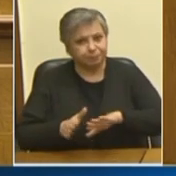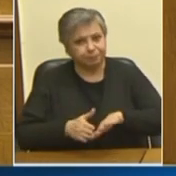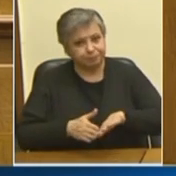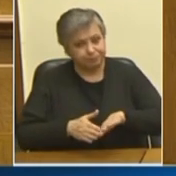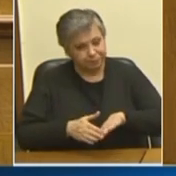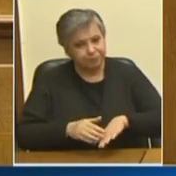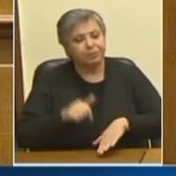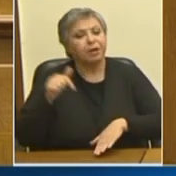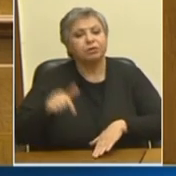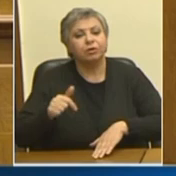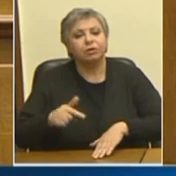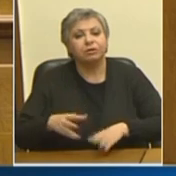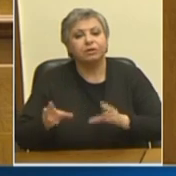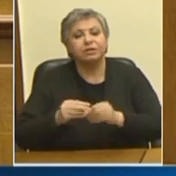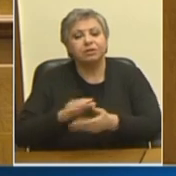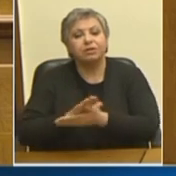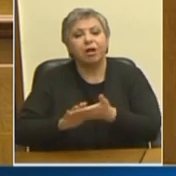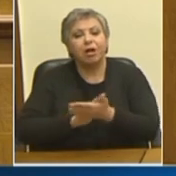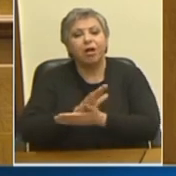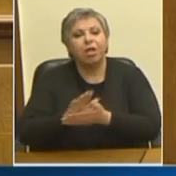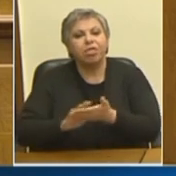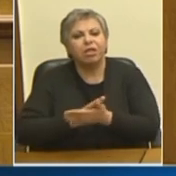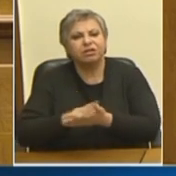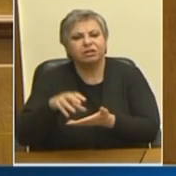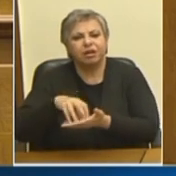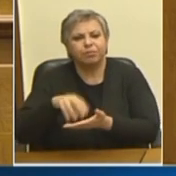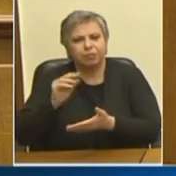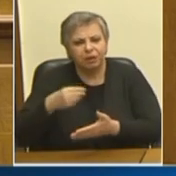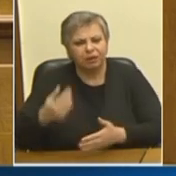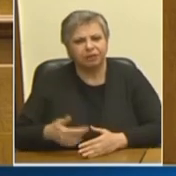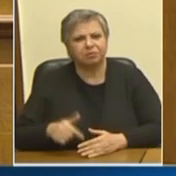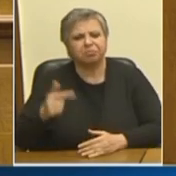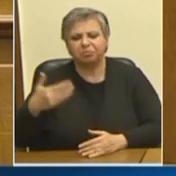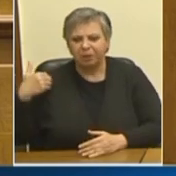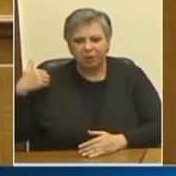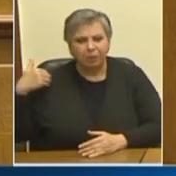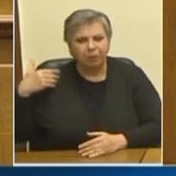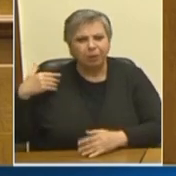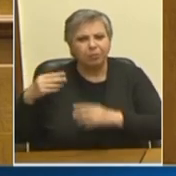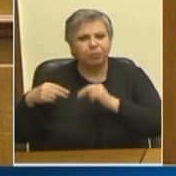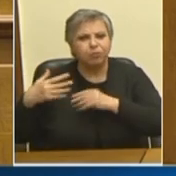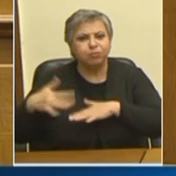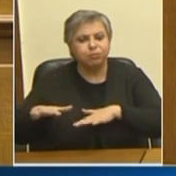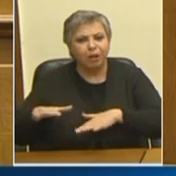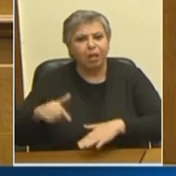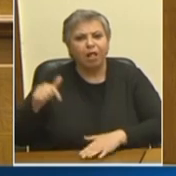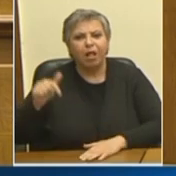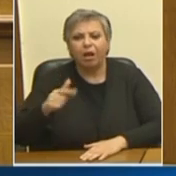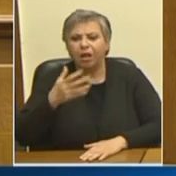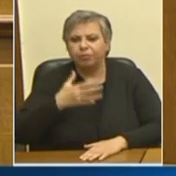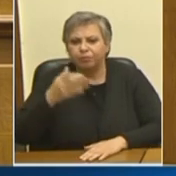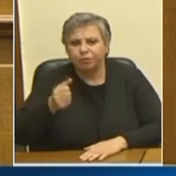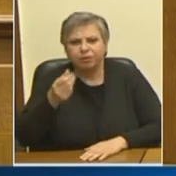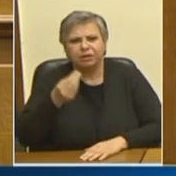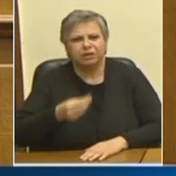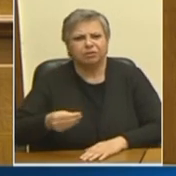Στο ζήτημα της Εκκλησίας, χωρίς να ξέρει τίποτα ο κλήρος, χωρίς να ξέρει ούτε η ιεραρχία, εγώ με ιεράρχες μίλησα, δεν είχαν